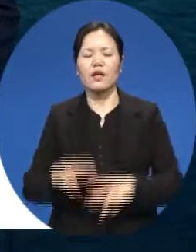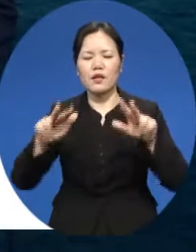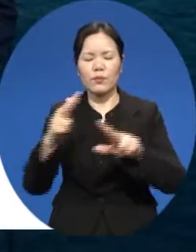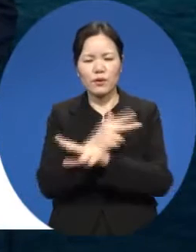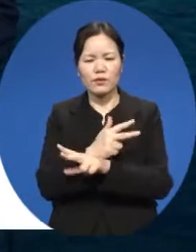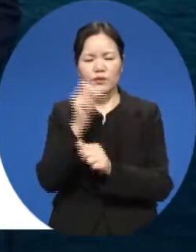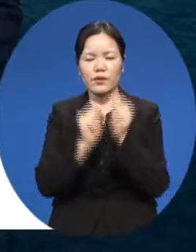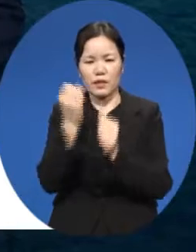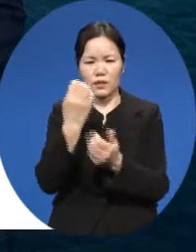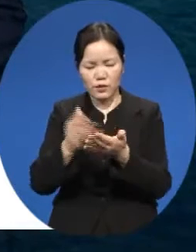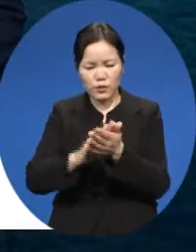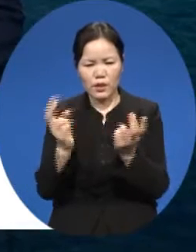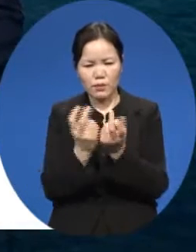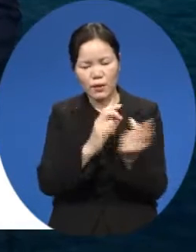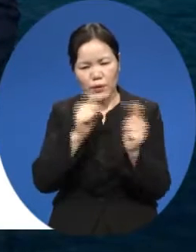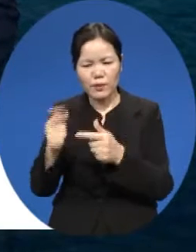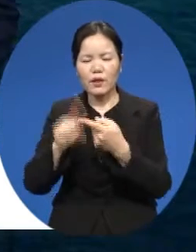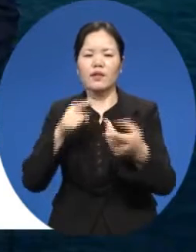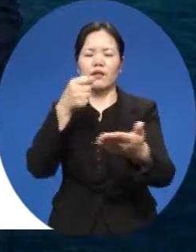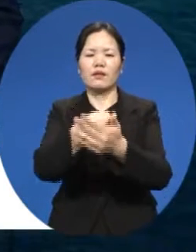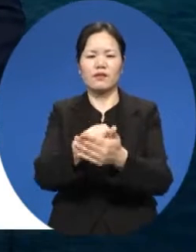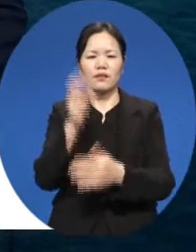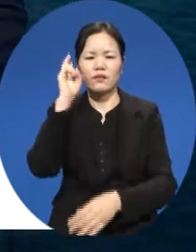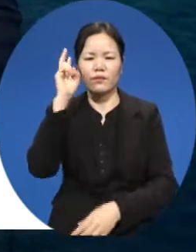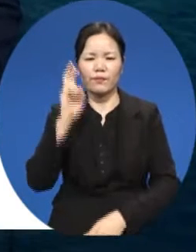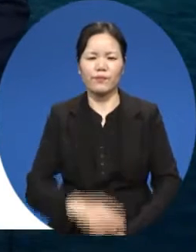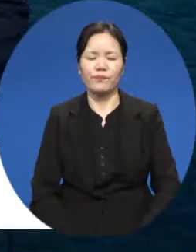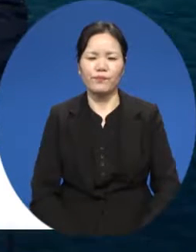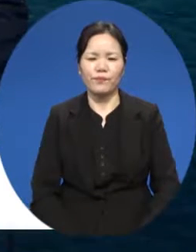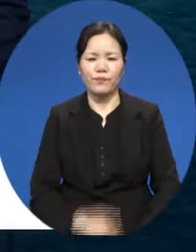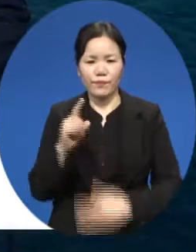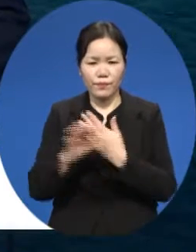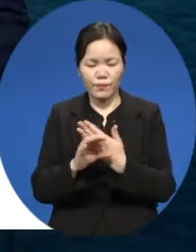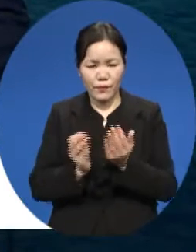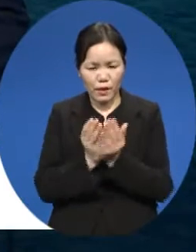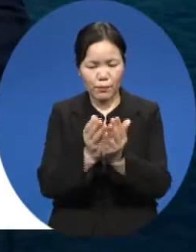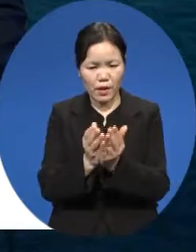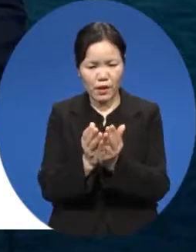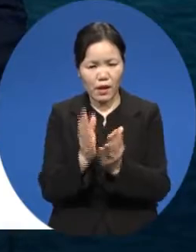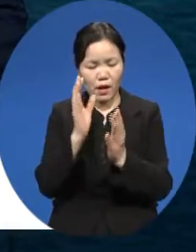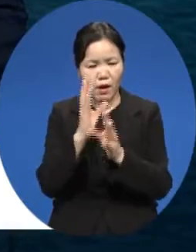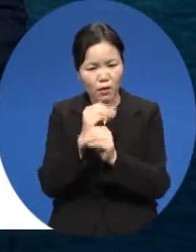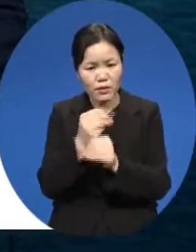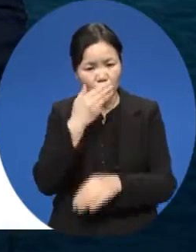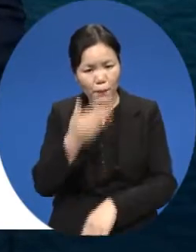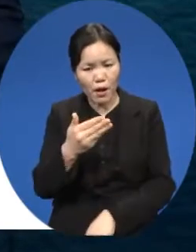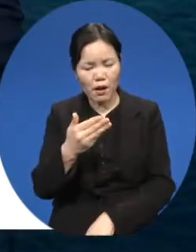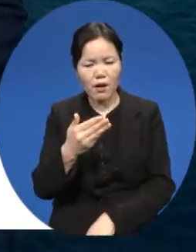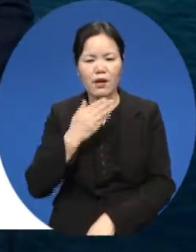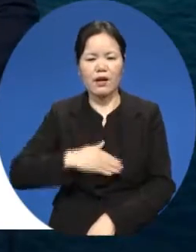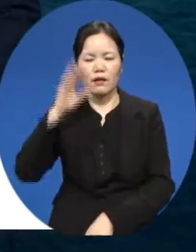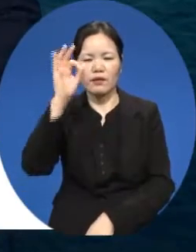엔진을 어떻게 수리할지 기술적 결정이 내려질 것으로 전망되는데, 그렇다면 여객선 운항은 언제쯤 가능해질지